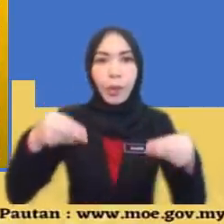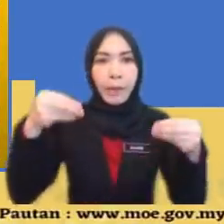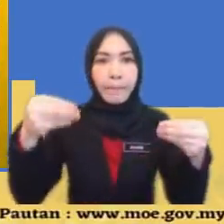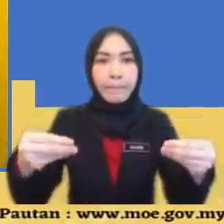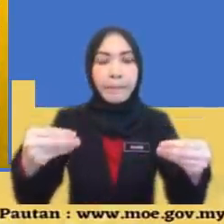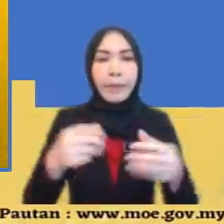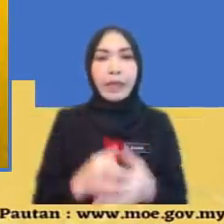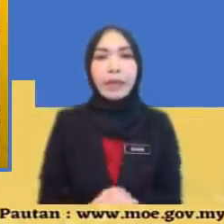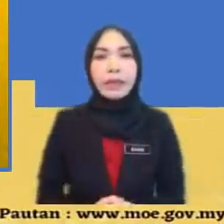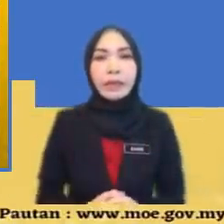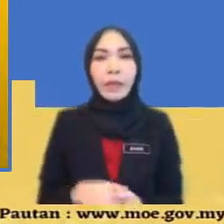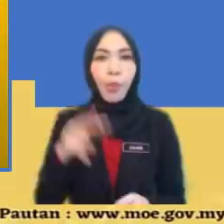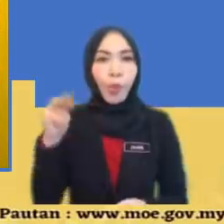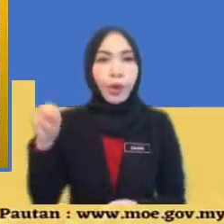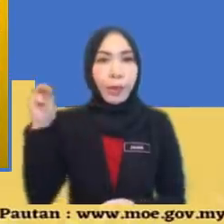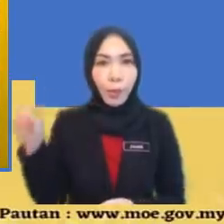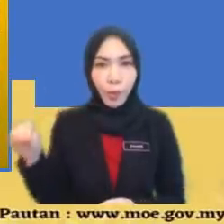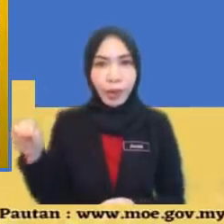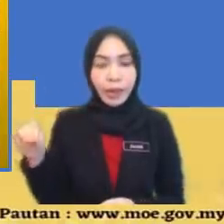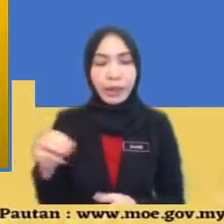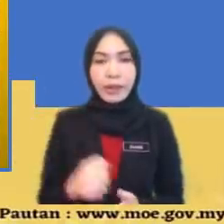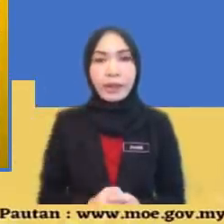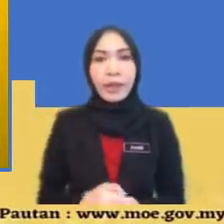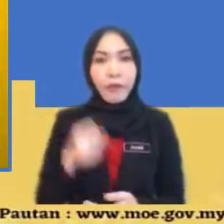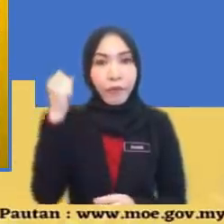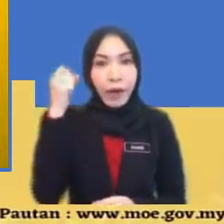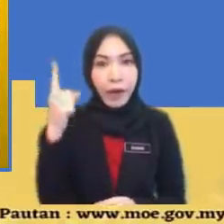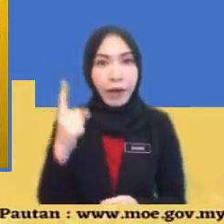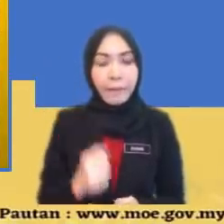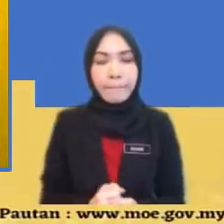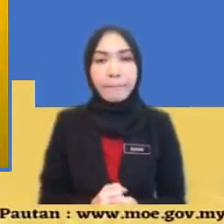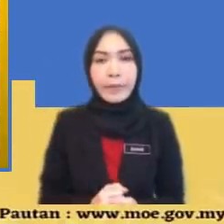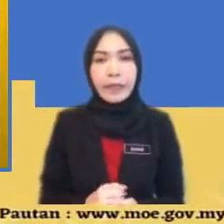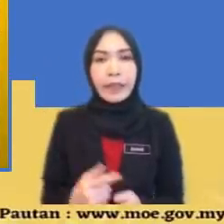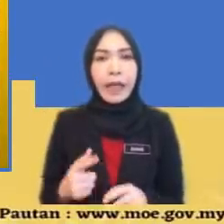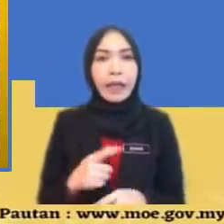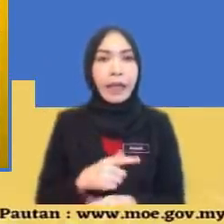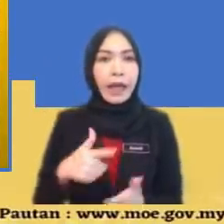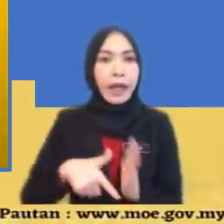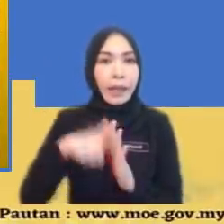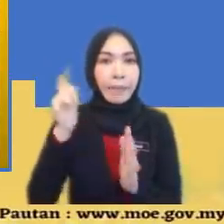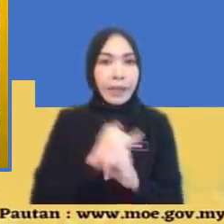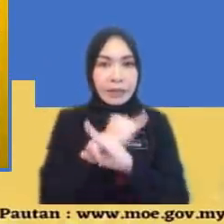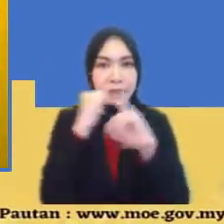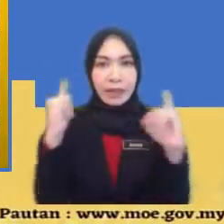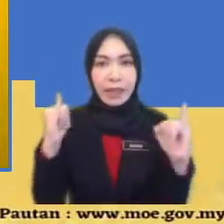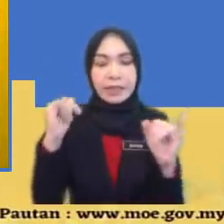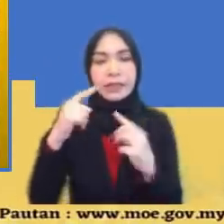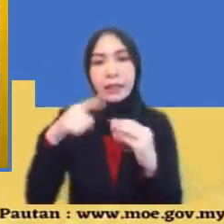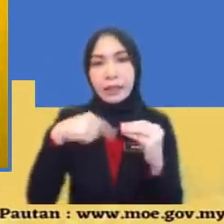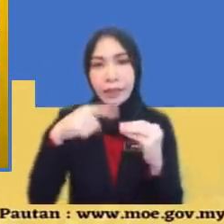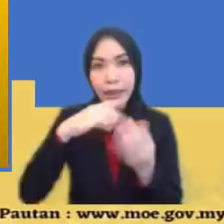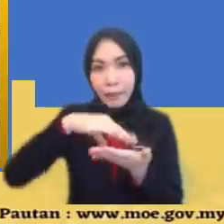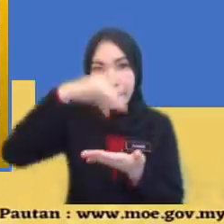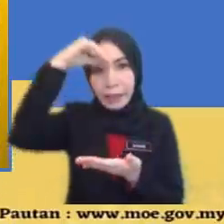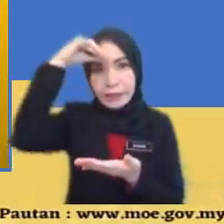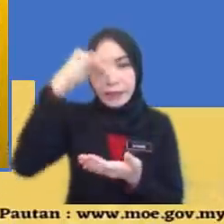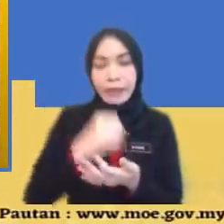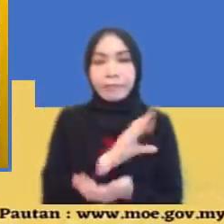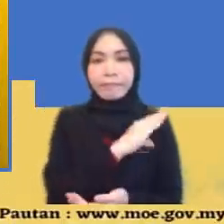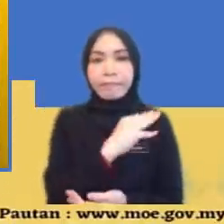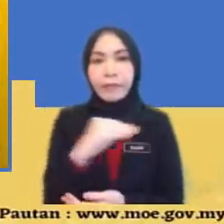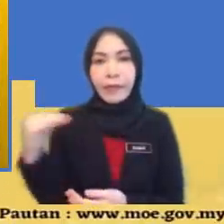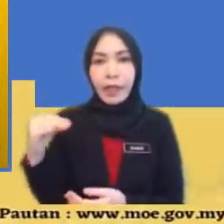memperoleh kandungan asas yang diperlukan dalam pembelajaran mereka ini juga merangkumi